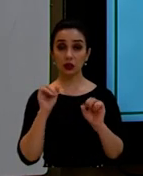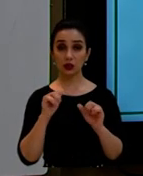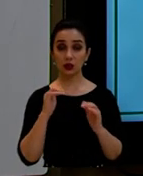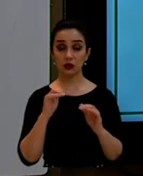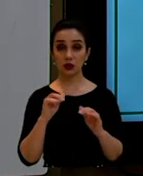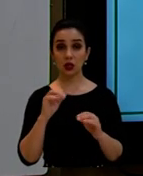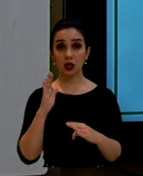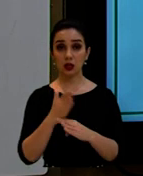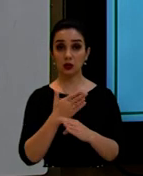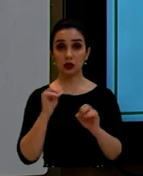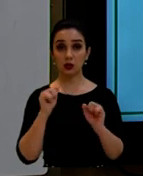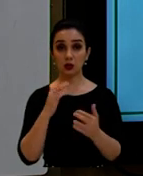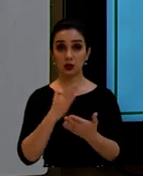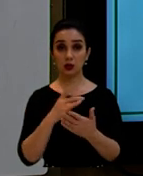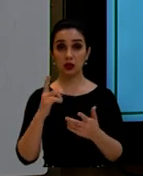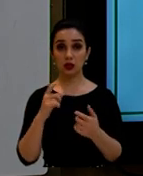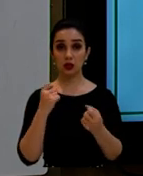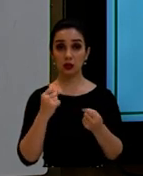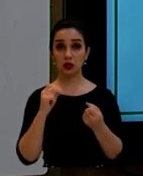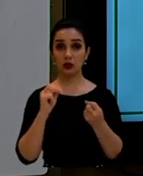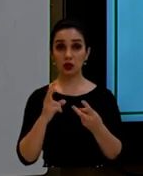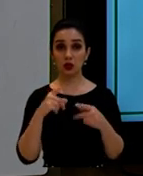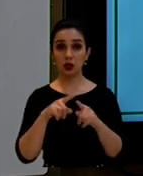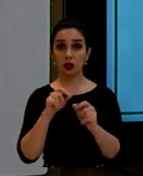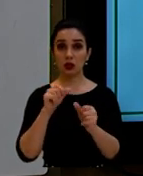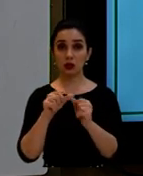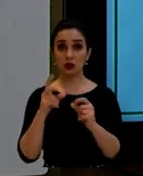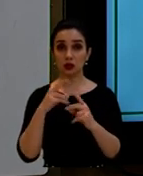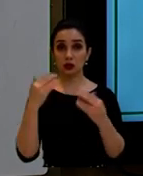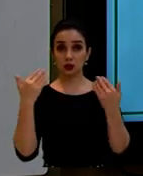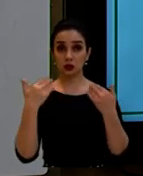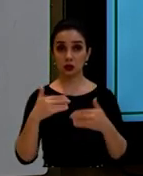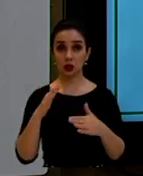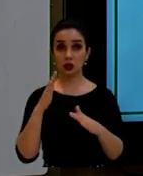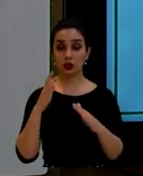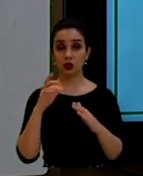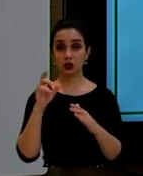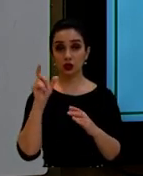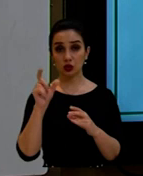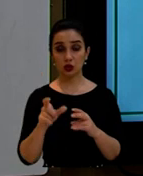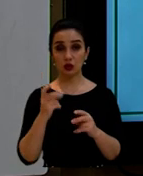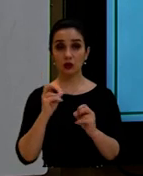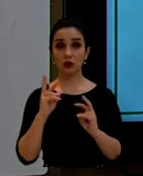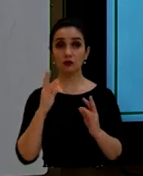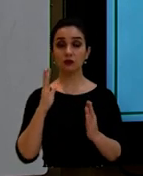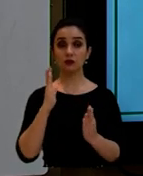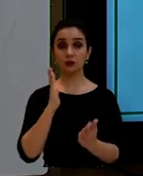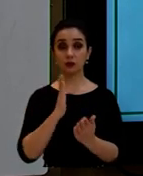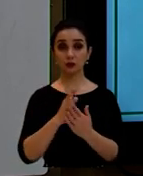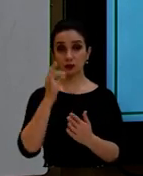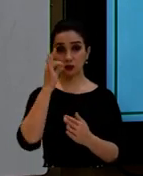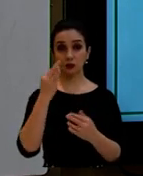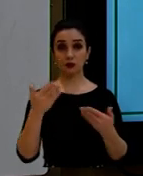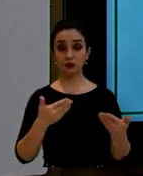Отбор способствовал закреплению таких особенностей организации предков человека, как прямохождение